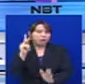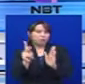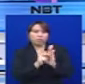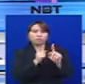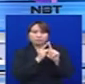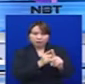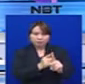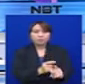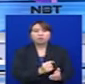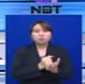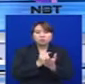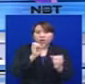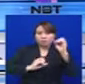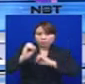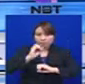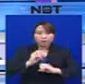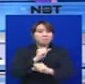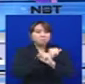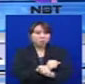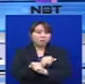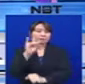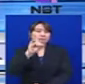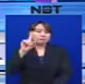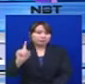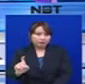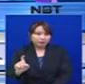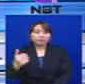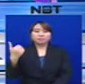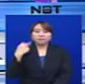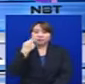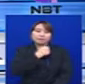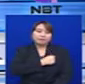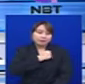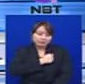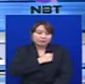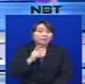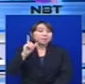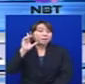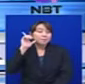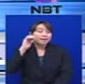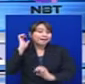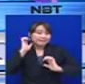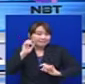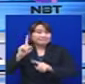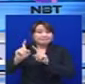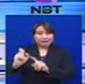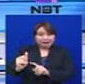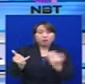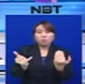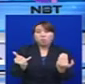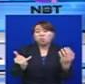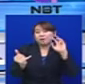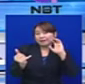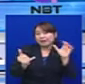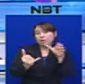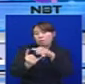เพื่อความปลอดภัยและป้องกันการสูญเสียสัตว์ป่าหลังเกิดเหตุสลดลูกลิงกอดแม่ลิงที่ตายกลางถนนทางขึ้นอุทยาน